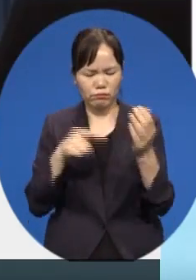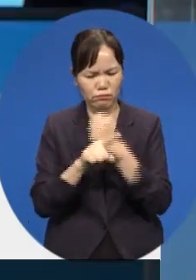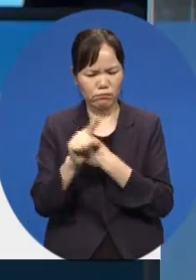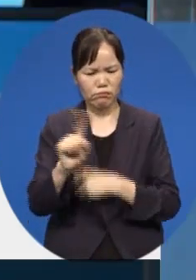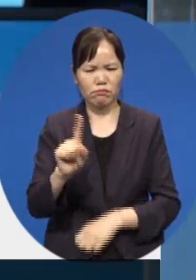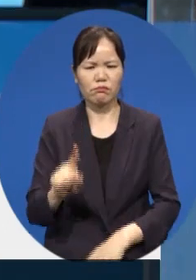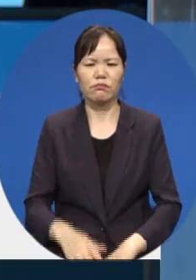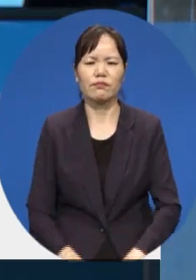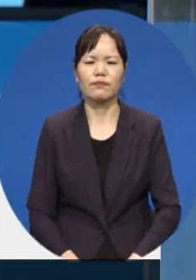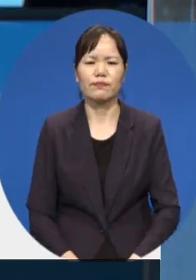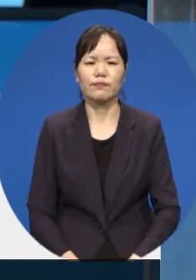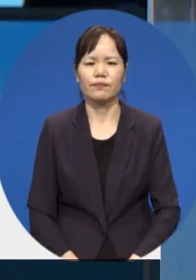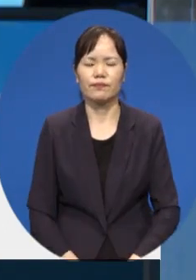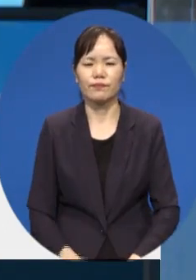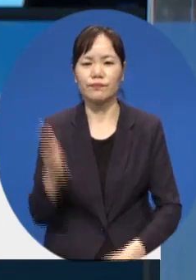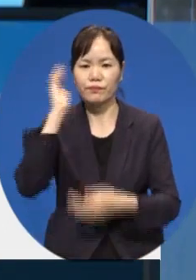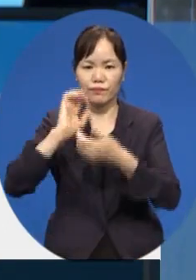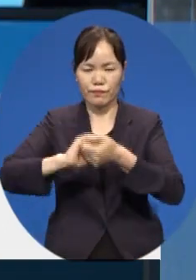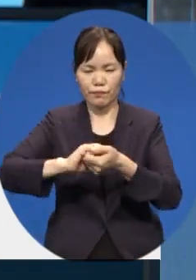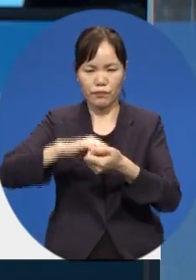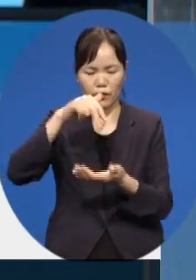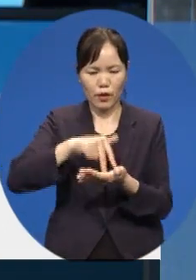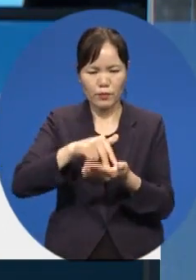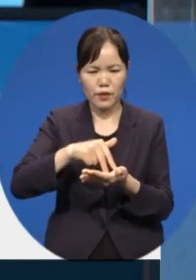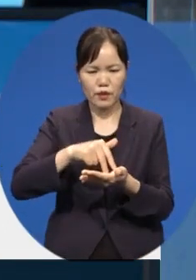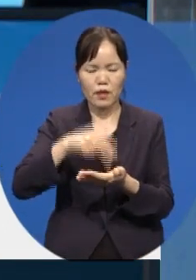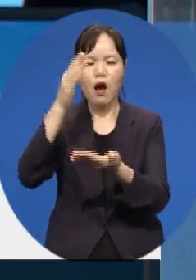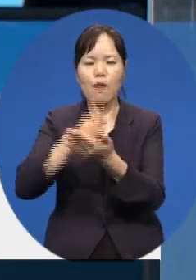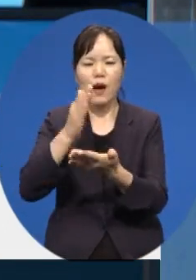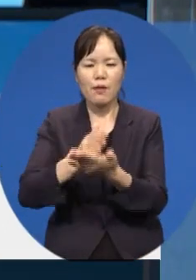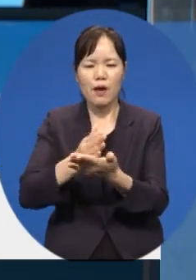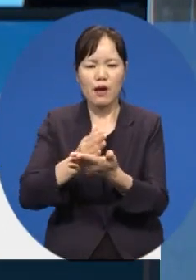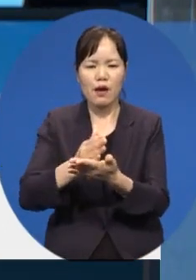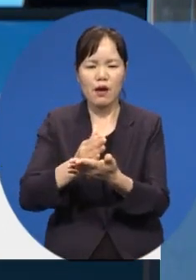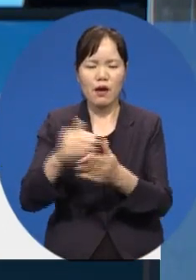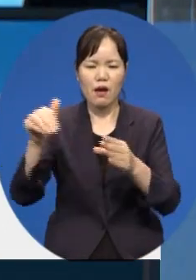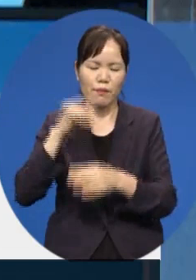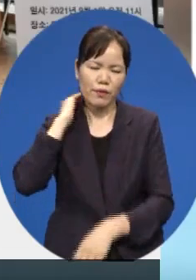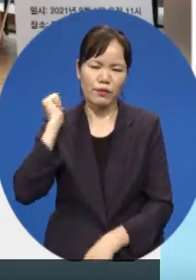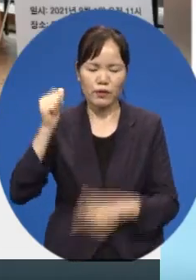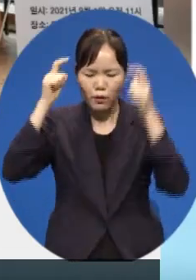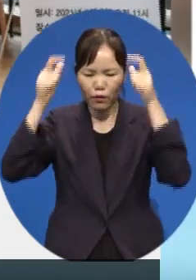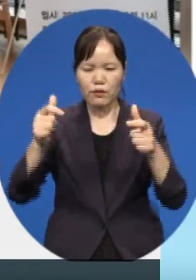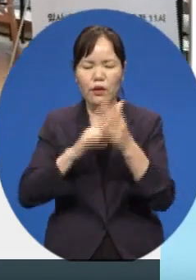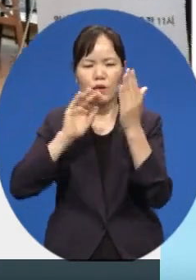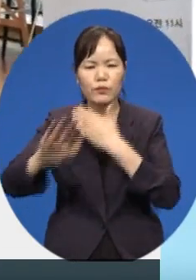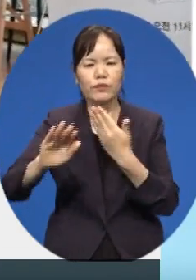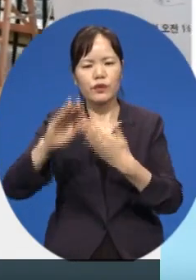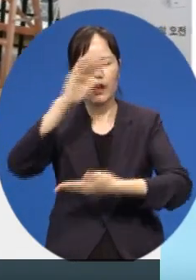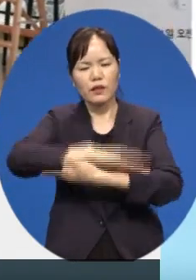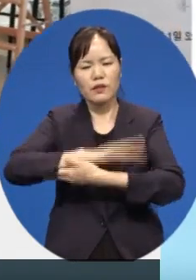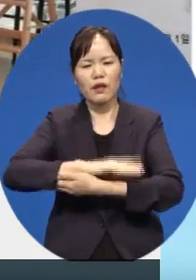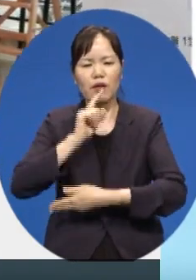있느냐. 지금 청와대에서 만류를 했다 그래요. 퇴임 이후에 냈으면 좋겠다라고 했는데 글쎄요. 아직 내용을